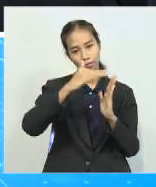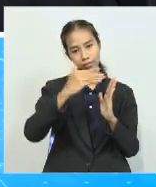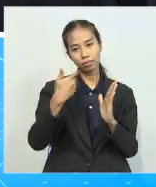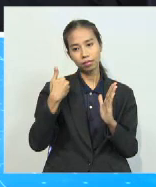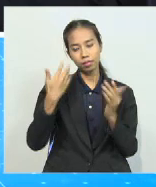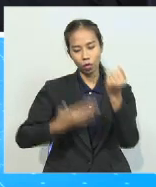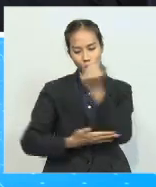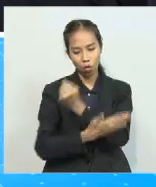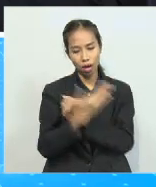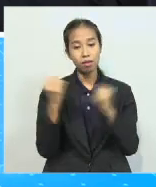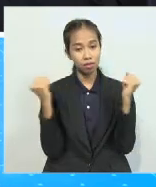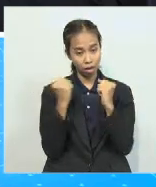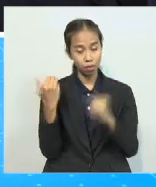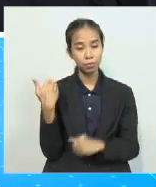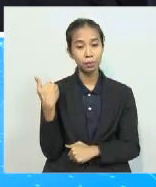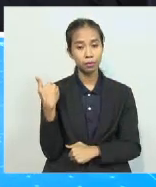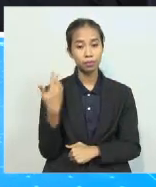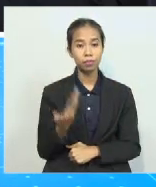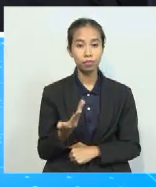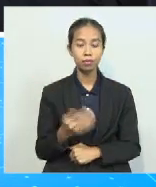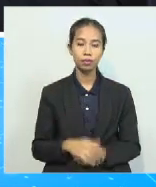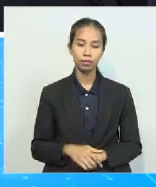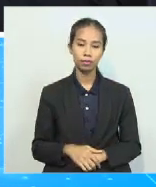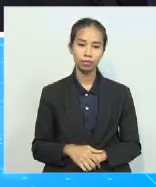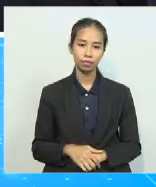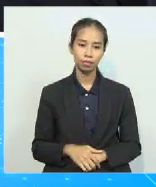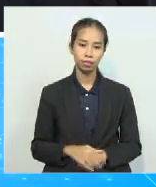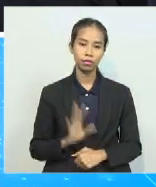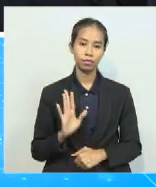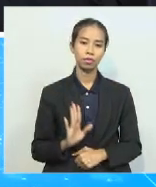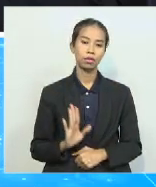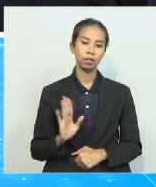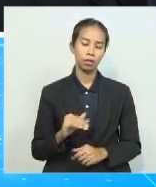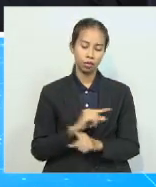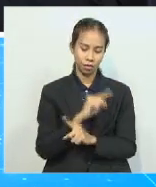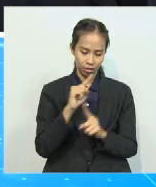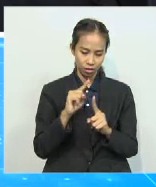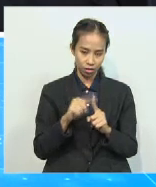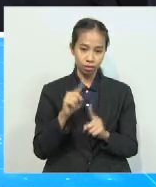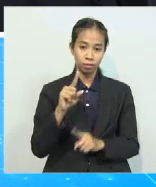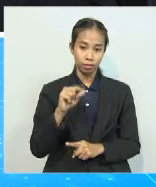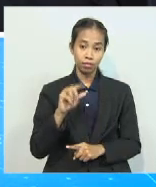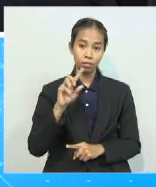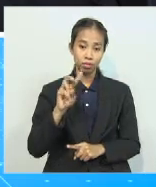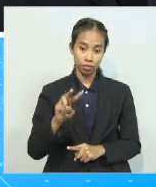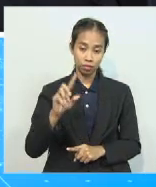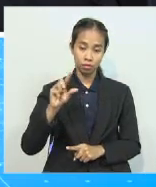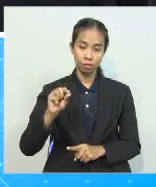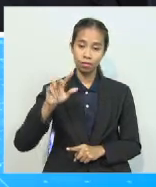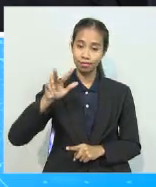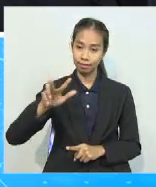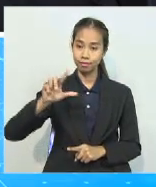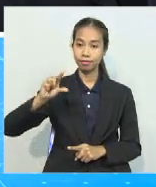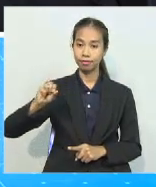เทศจะมีโอกาสได้สัมผัสกับอากาศหนาวเย็นไปขนาดไหน ได้วันที่22 23